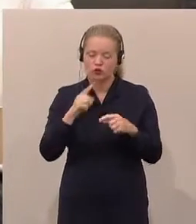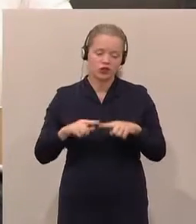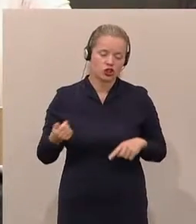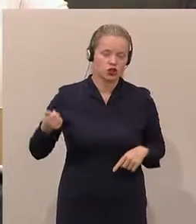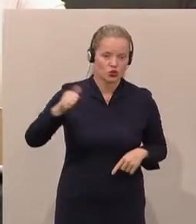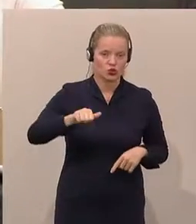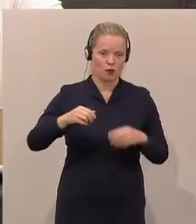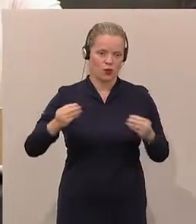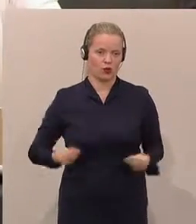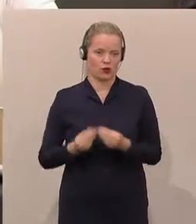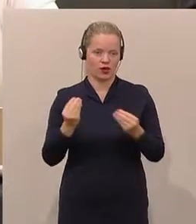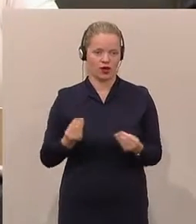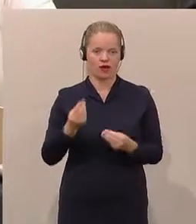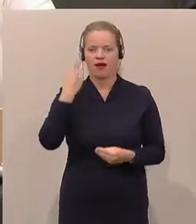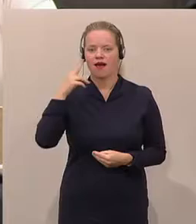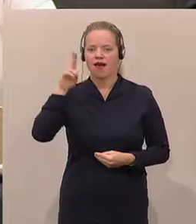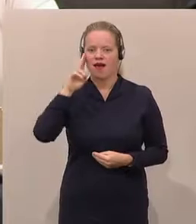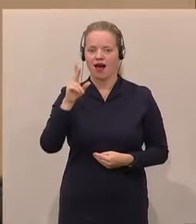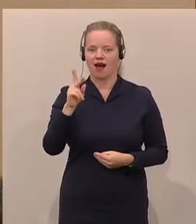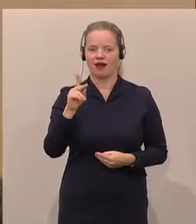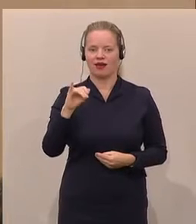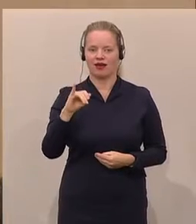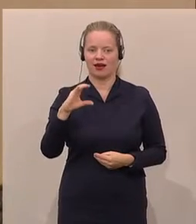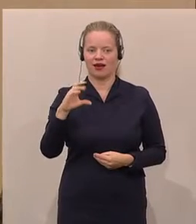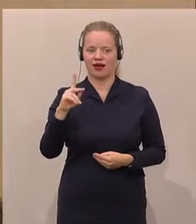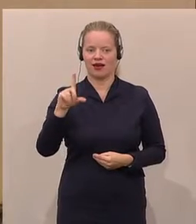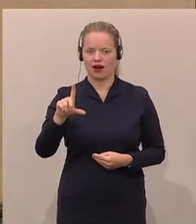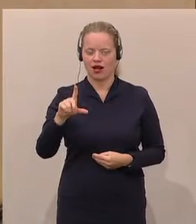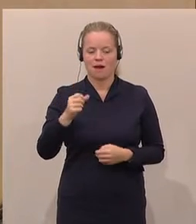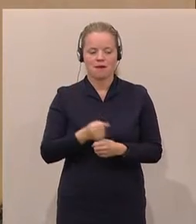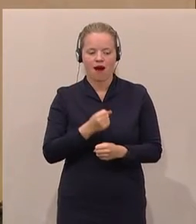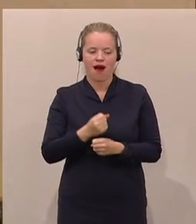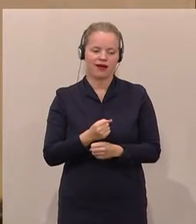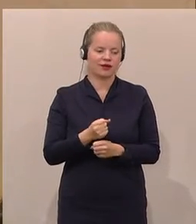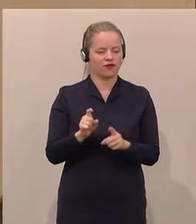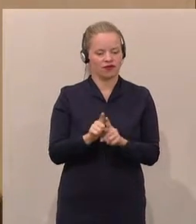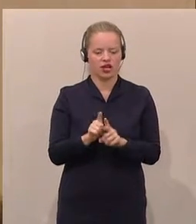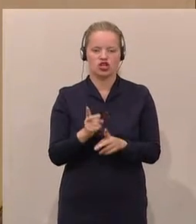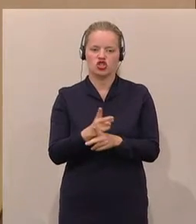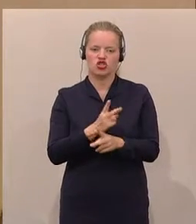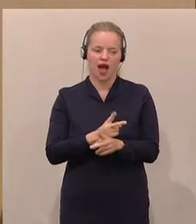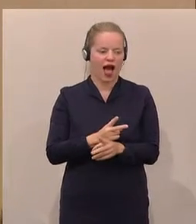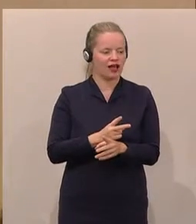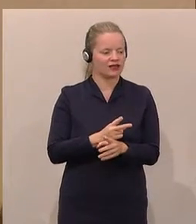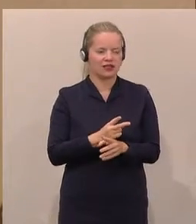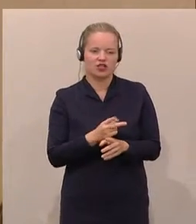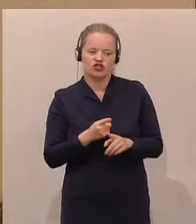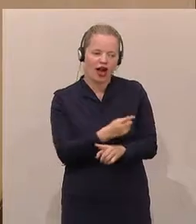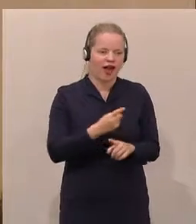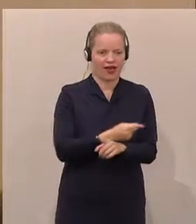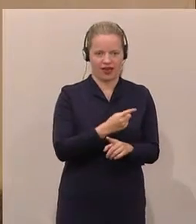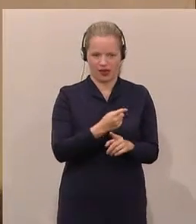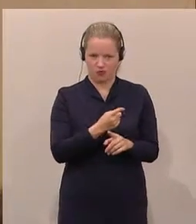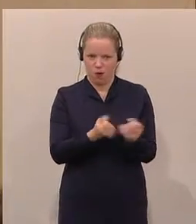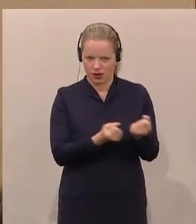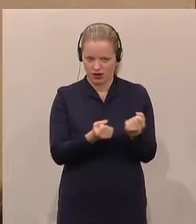begründet, dass der Herr Kickl staatsstreichartige Politik im Innenministerium betreibt. Und so etwas schreibt der Standard. Oder